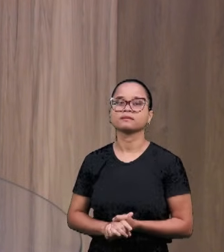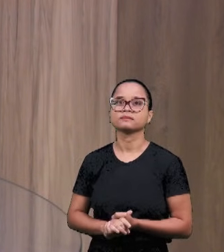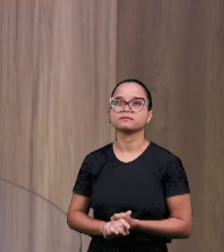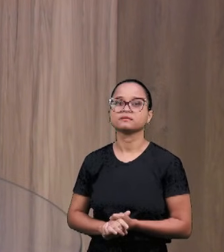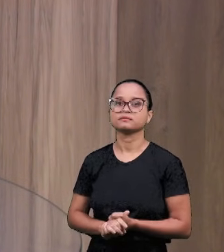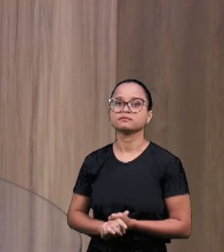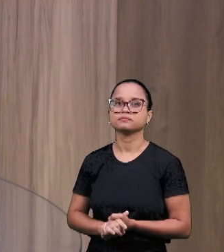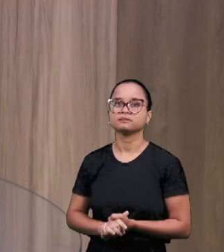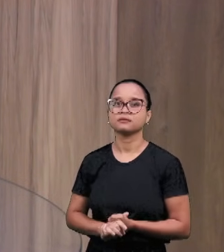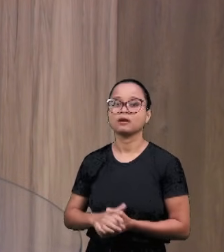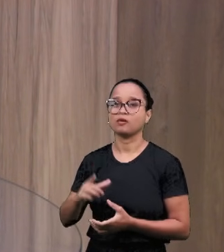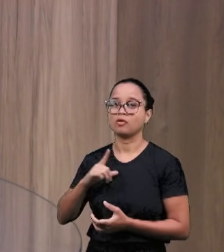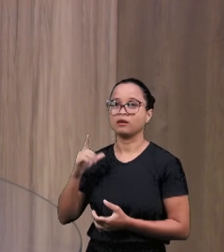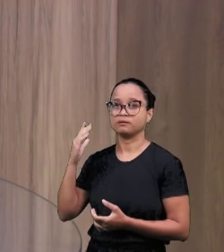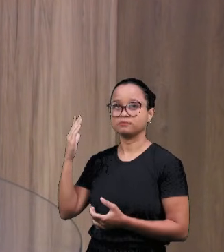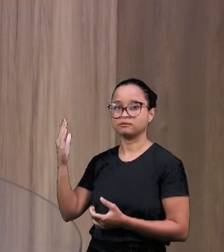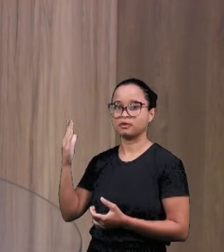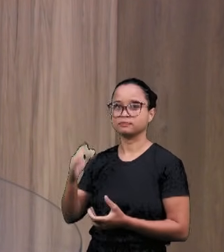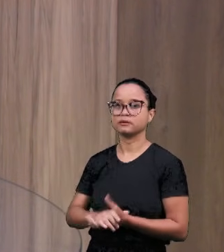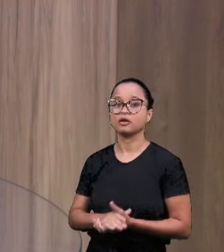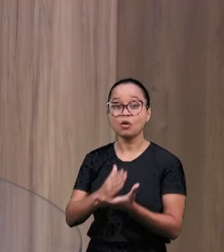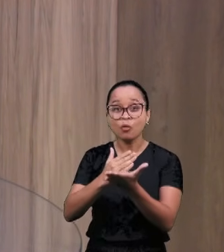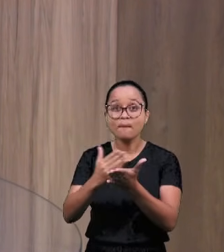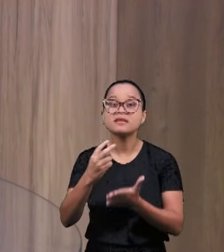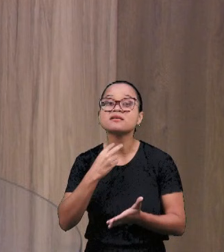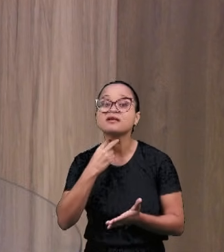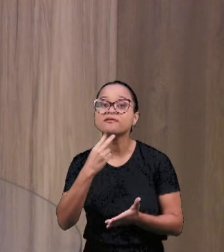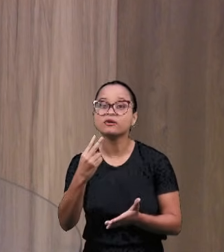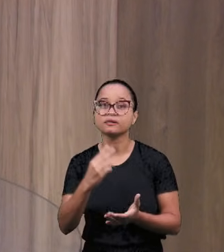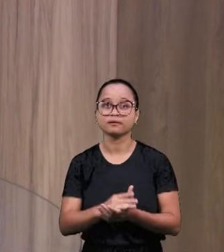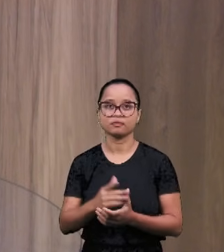na relva. Maintenant,